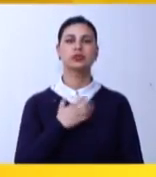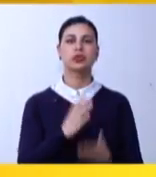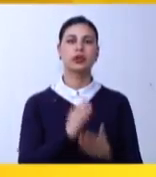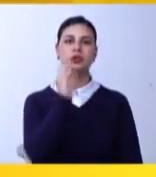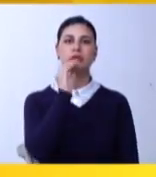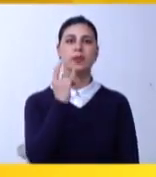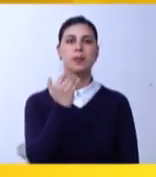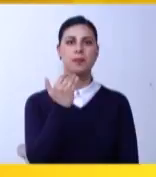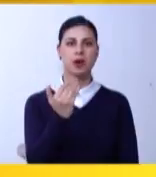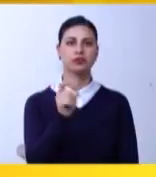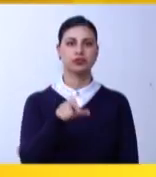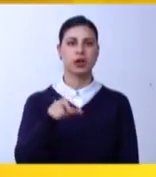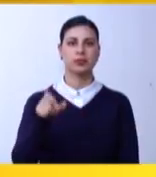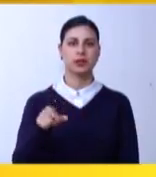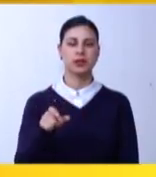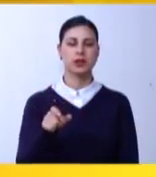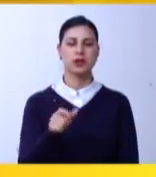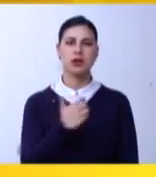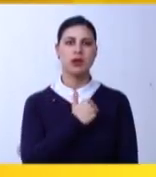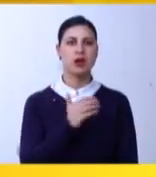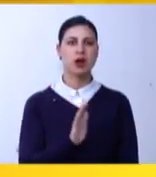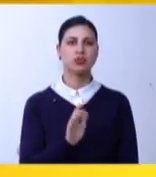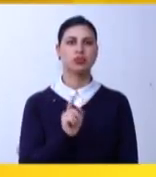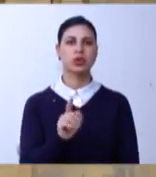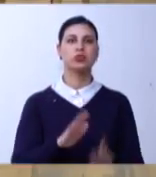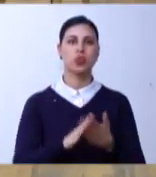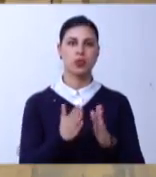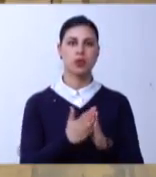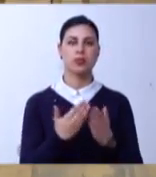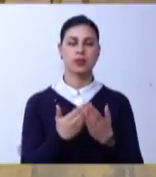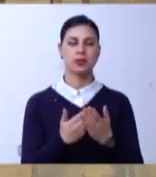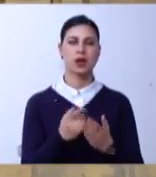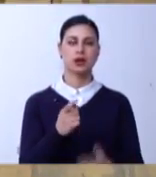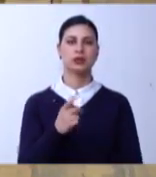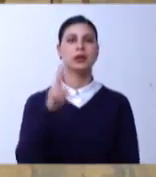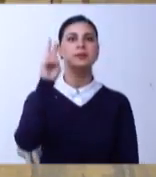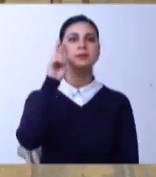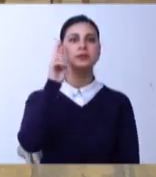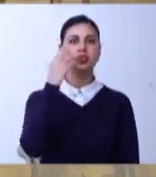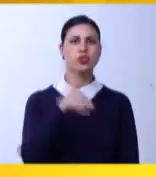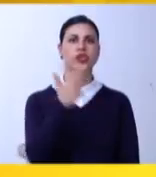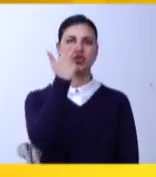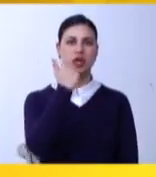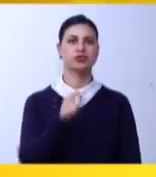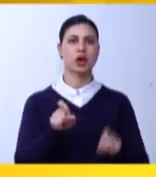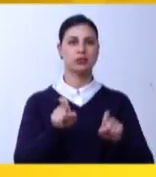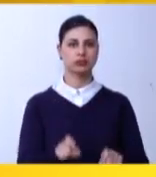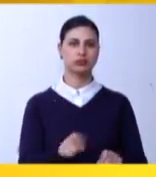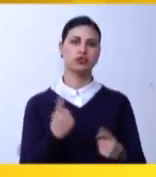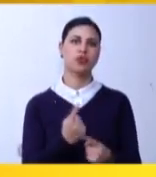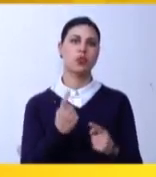როდესაც ბავშვები აღარ რეაგირებენ იმ მდგომარეობაზე, რომელშიც აღმოჩნდნენ. ანუ იმდენად შეეჩვია, რომ ქოთანზე